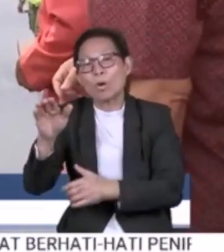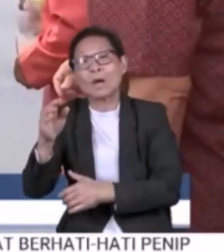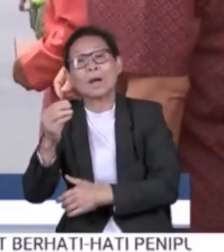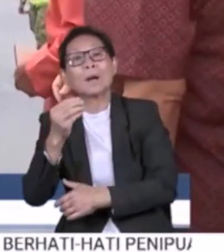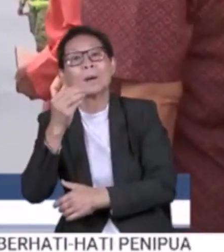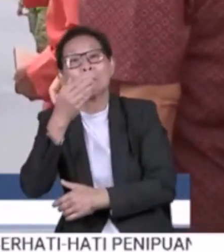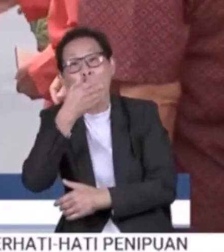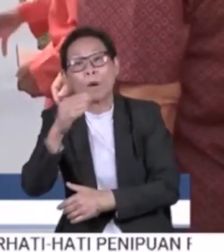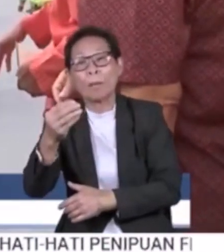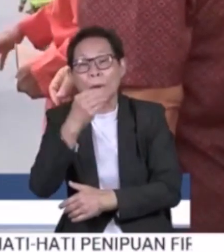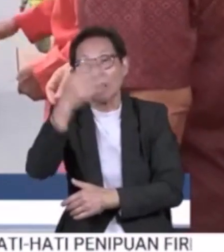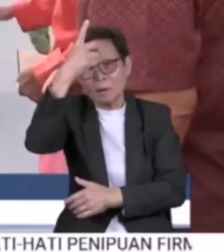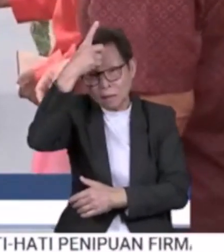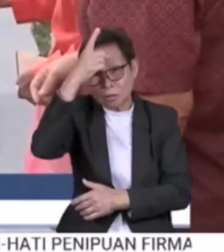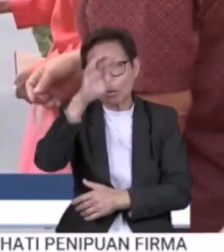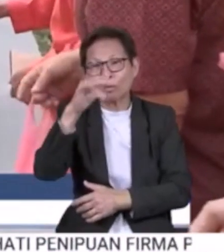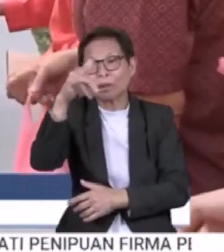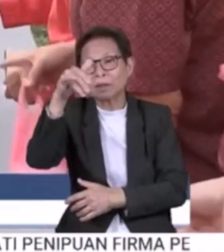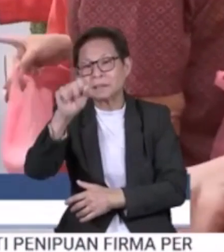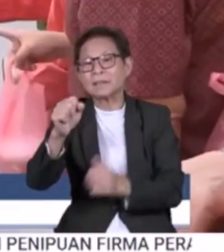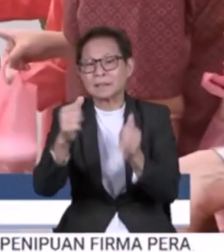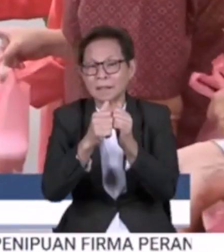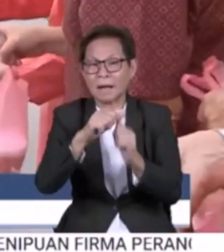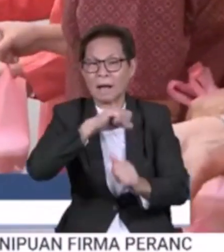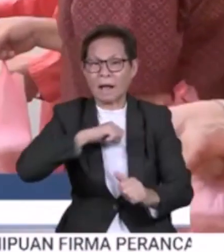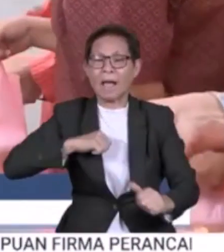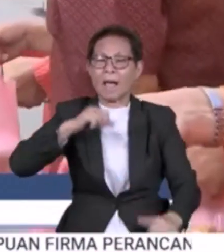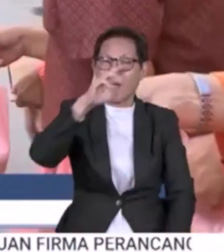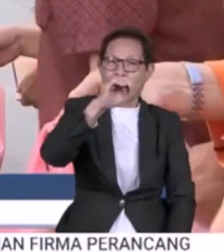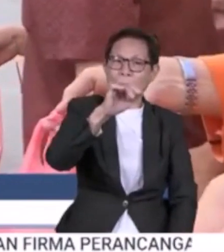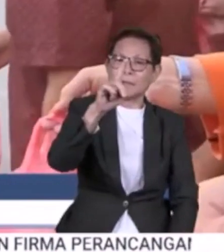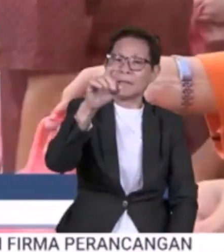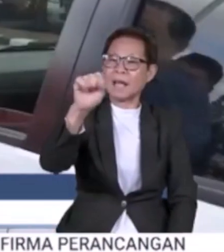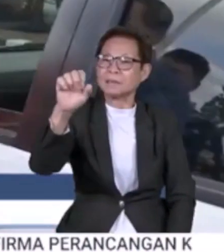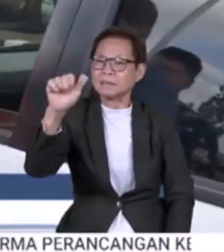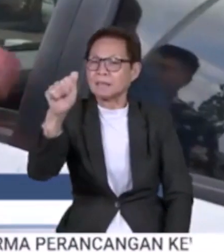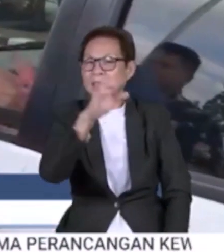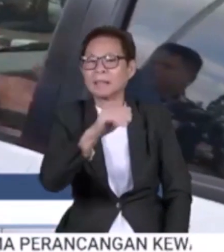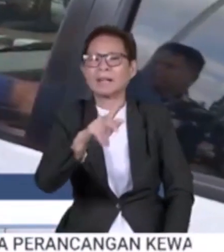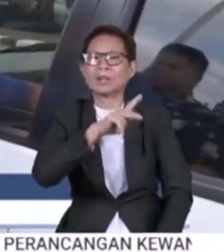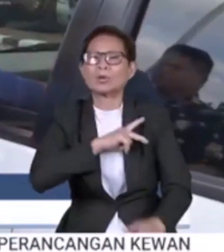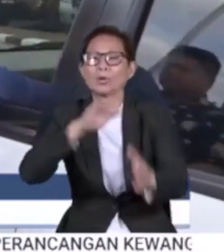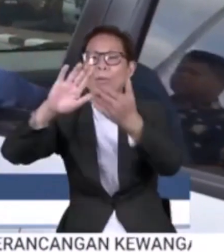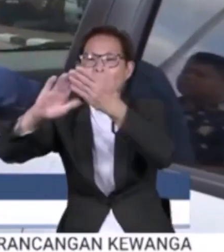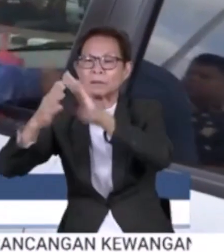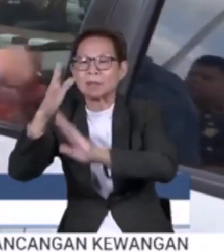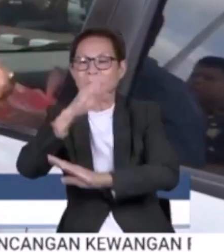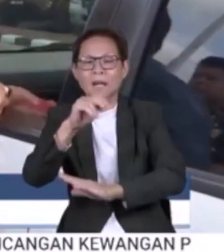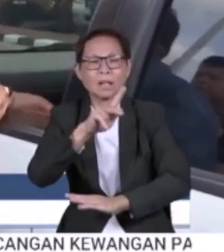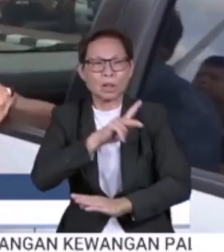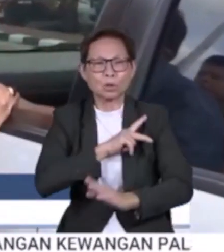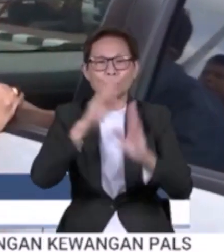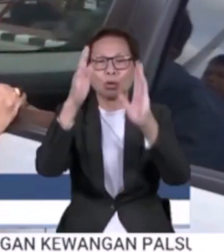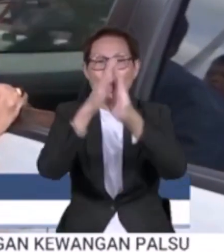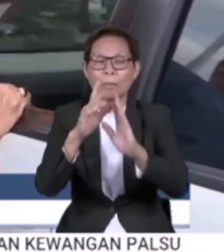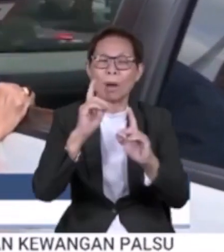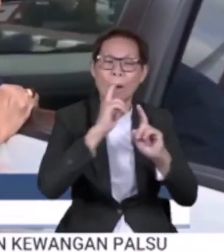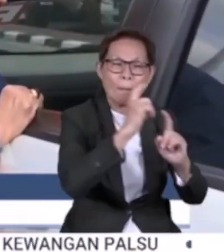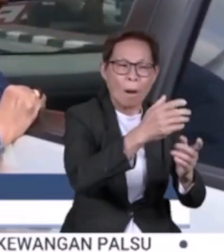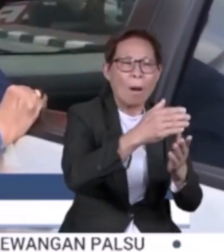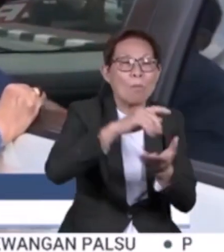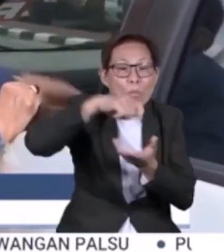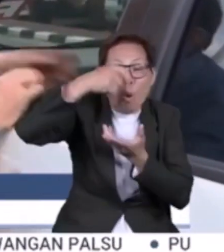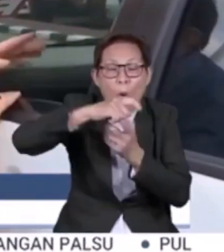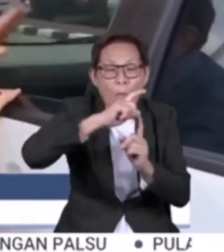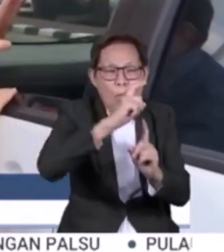puasa terlalu Datuk Francis bersama ale-ale MDS serta ketua masyarakat dan ketua kaum mengagetkan bumbu Lombok kepada